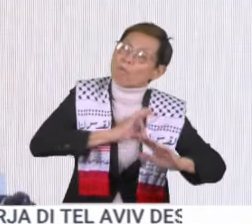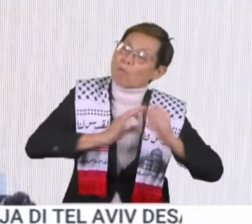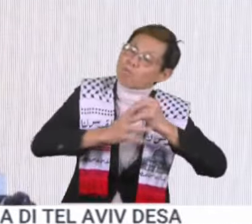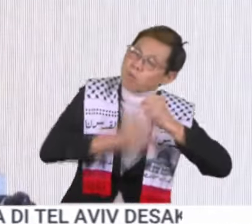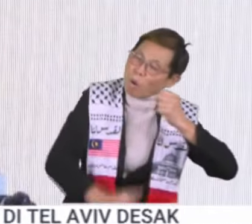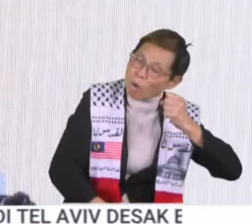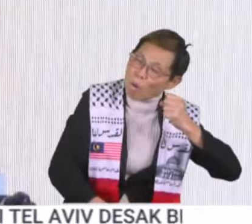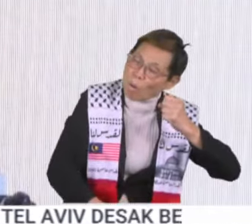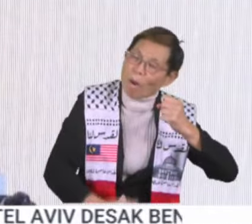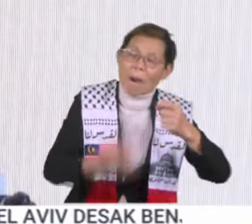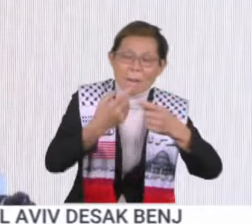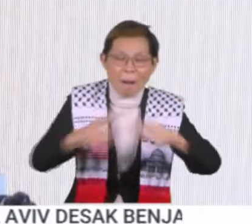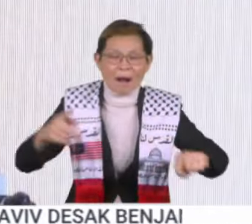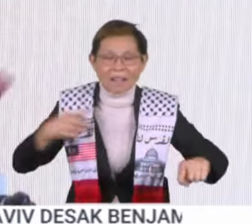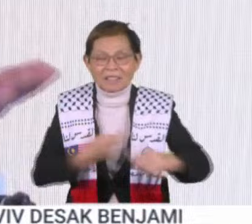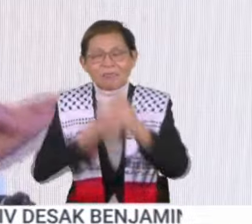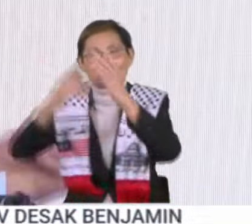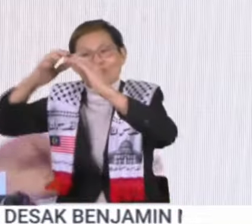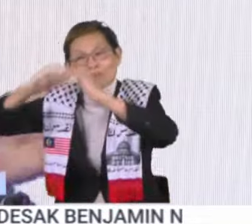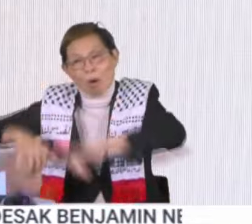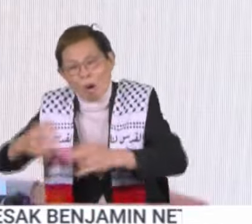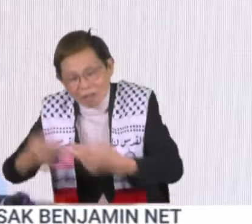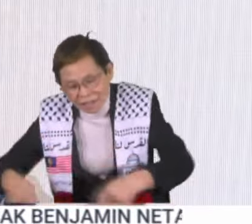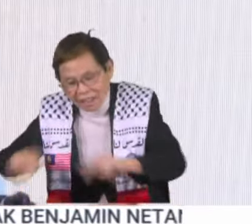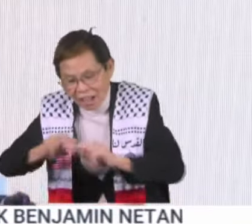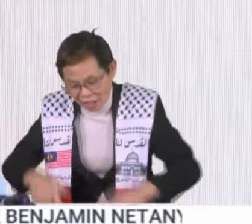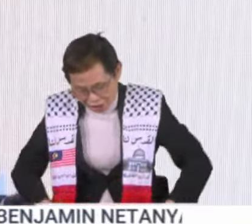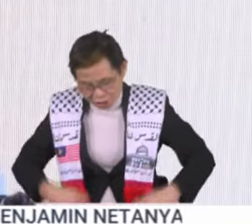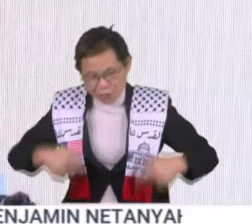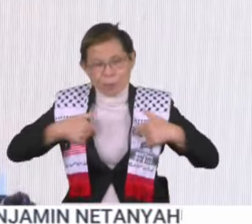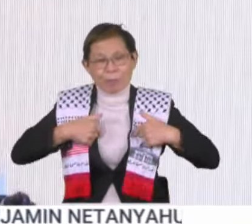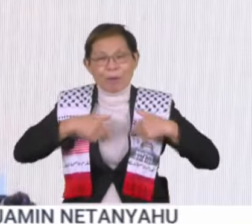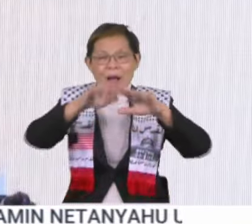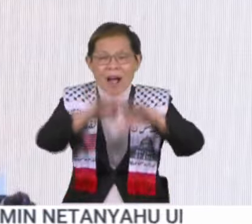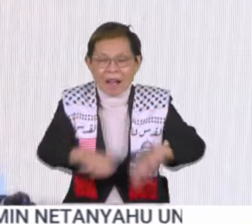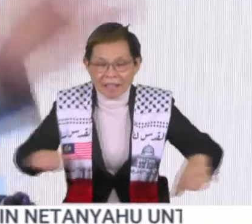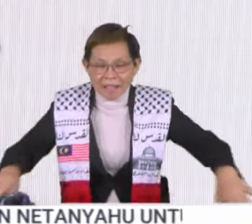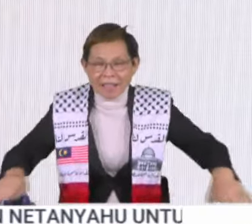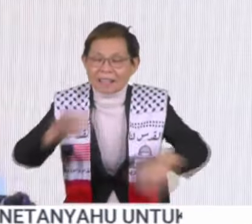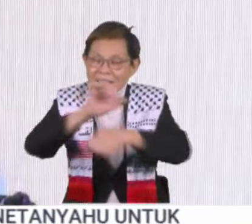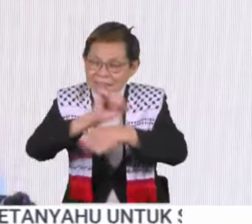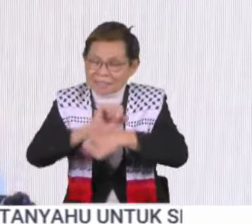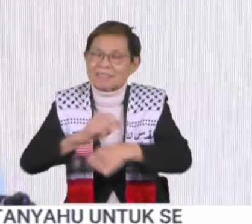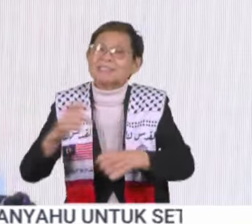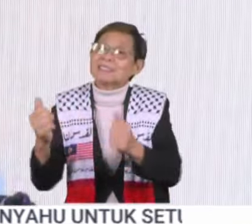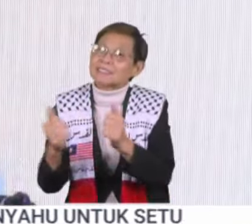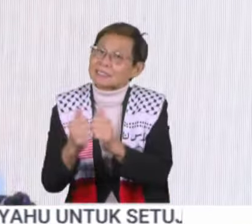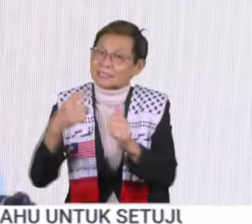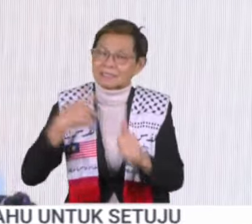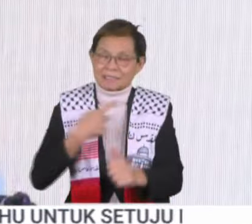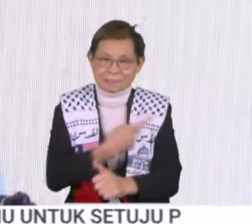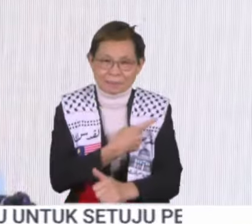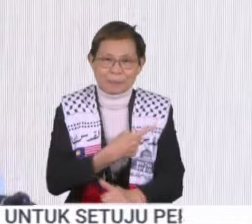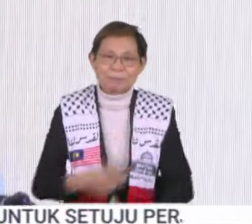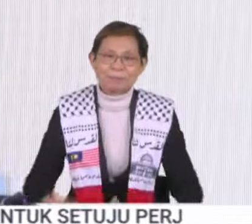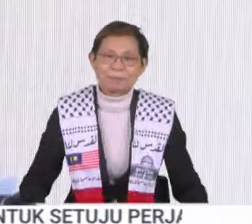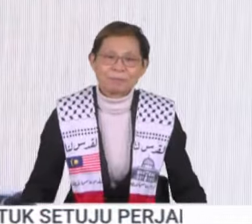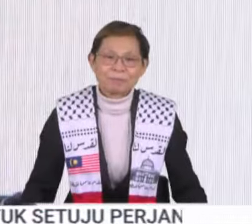keuntungan, tetapi kita robohkan nilai kehidupan anak-anak bangsa yang bekerja dengan kita.